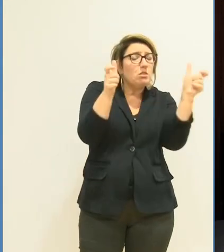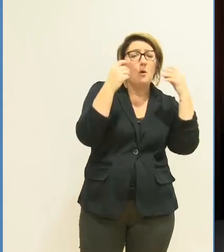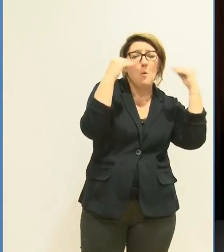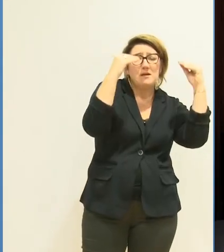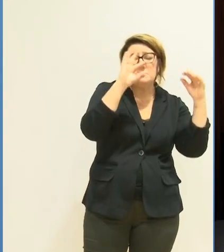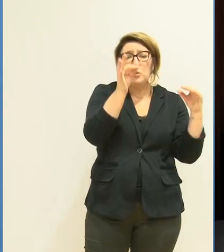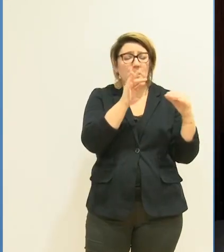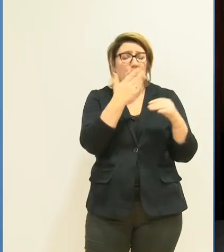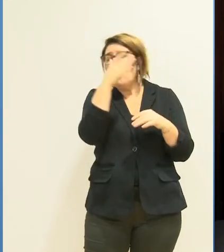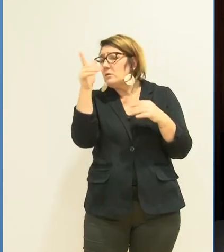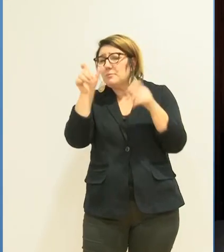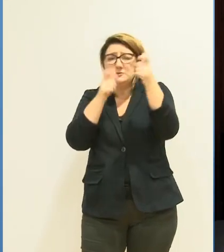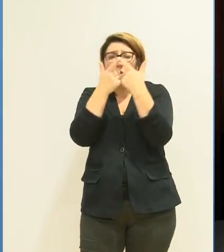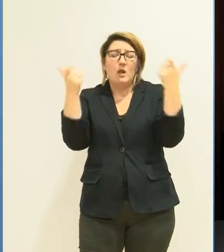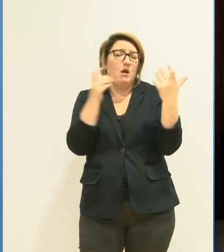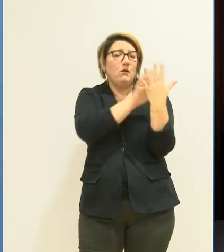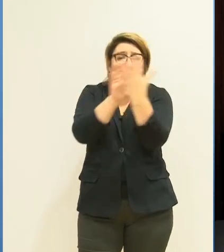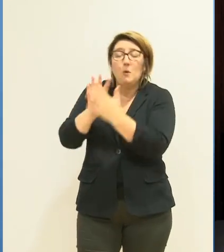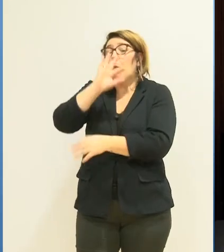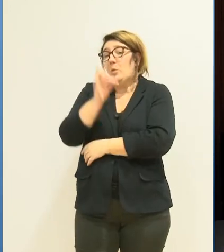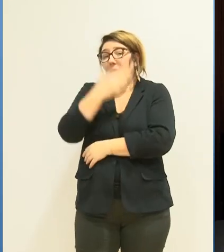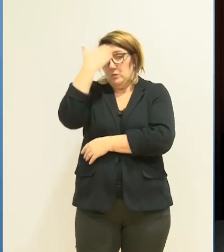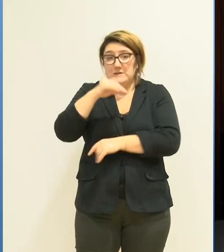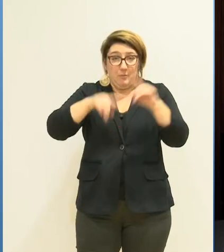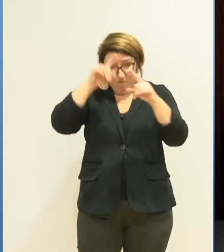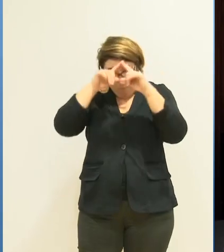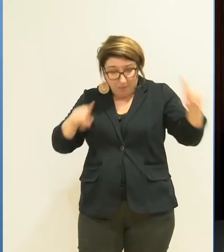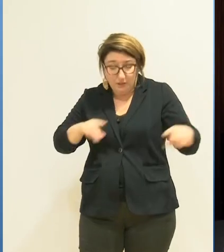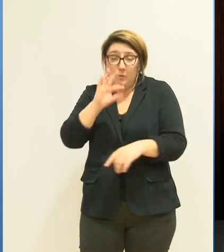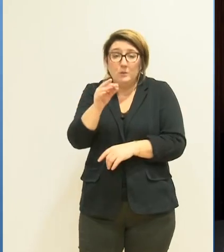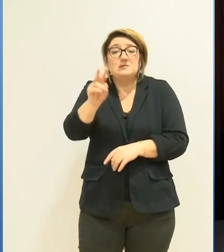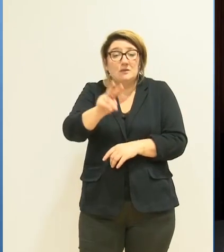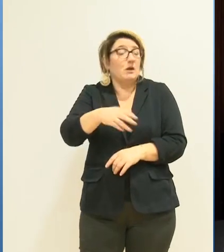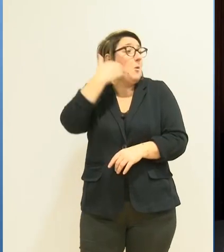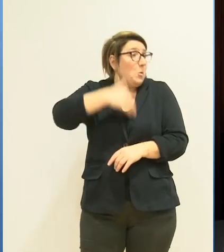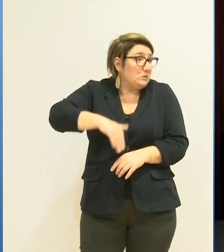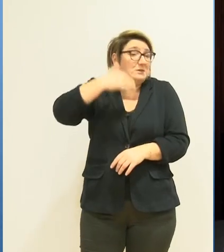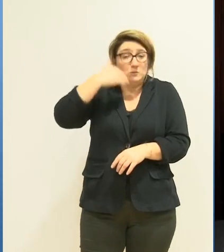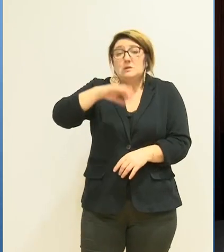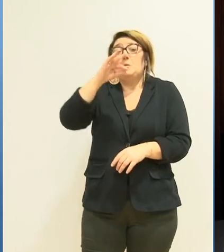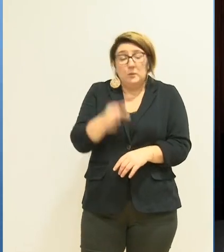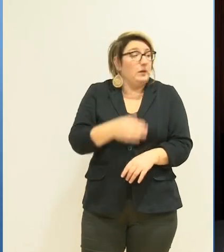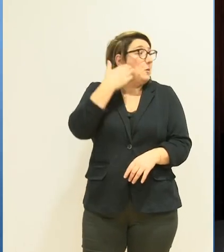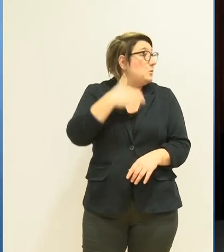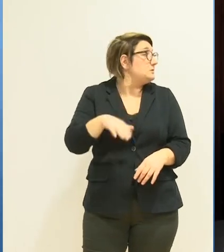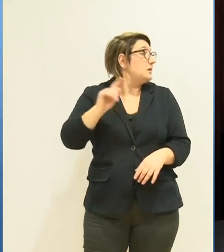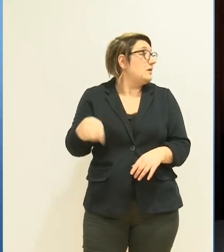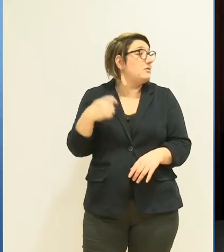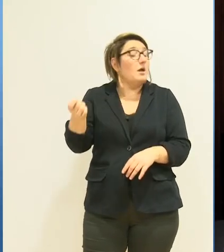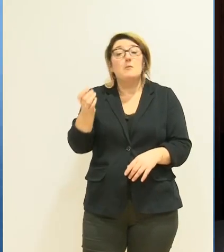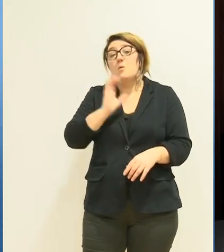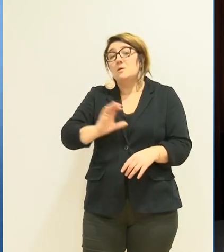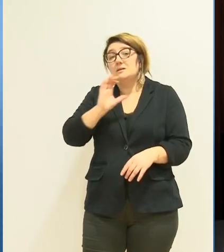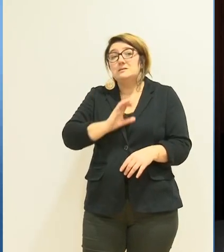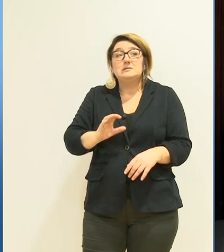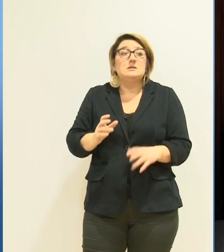oui nous savons que nous ne sommes pas toujours d'accord oui nous le savons est évidemment il y a le plus nous allons le plus loin possible